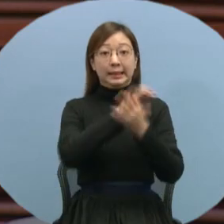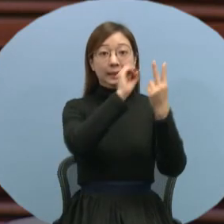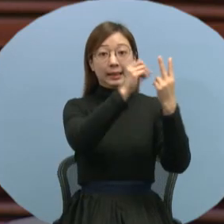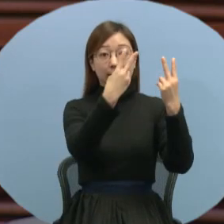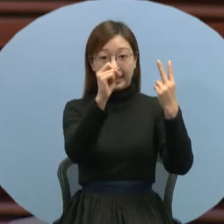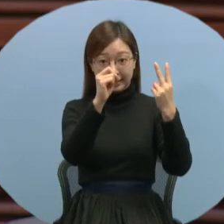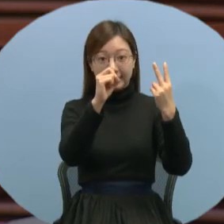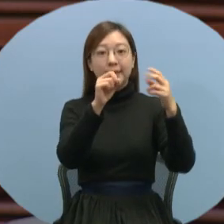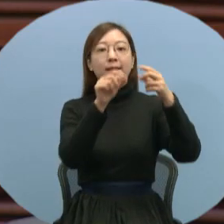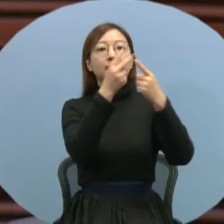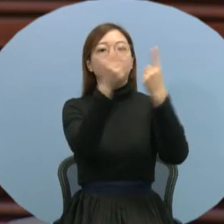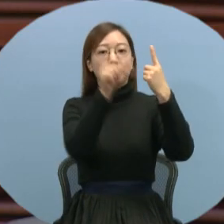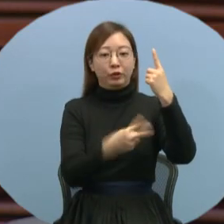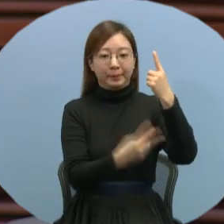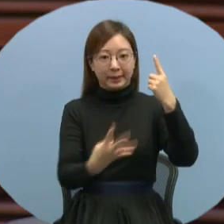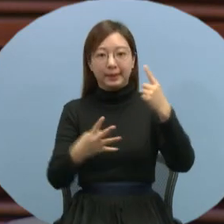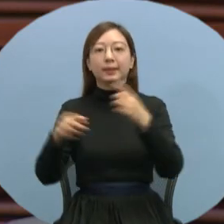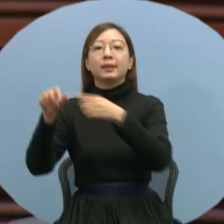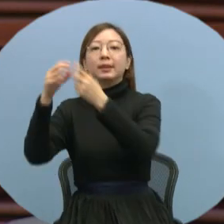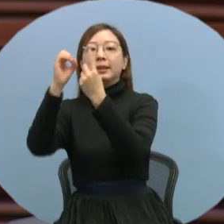以2020年12月24日至